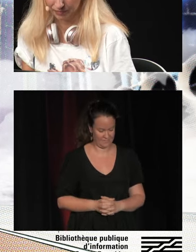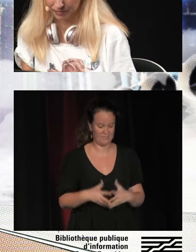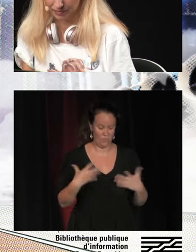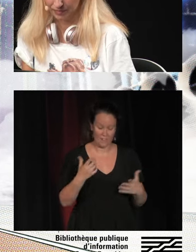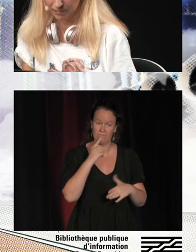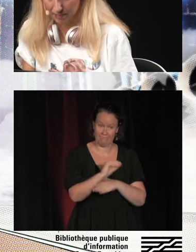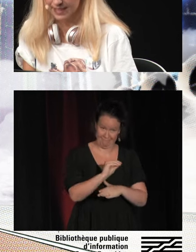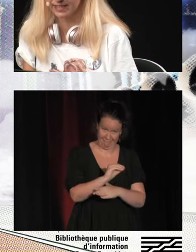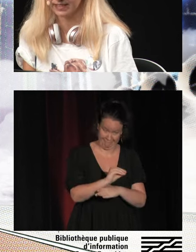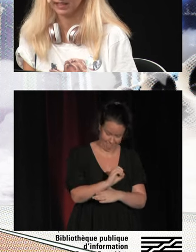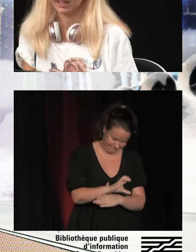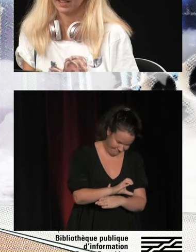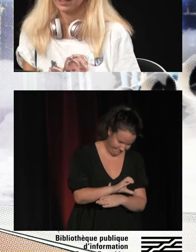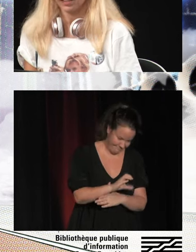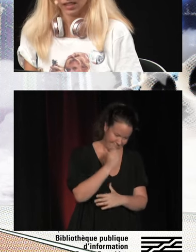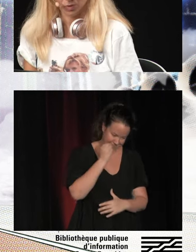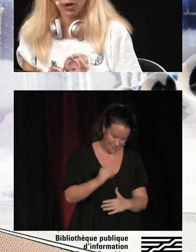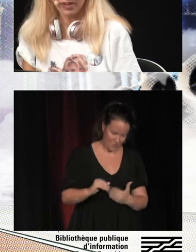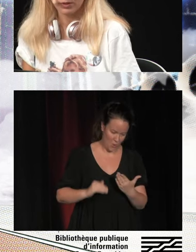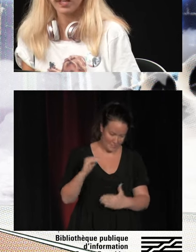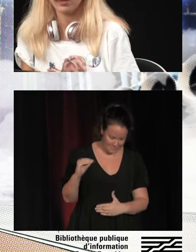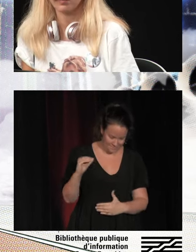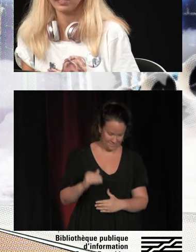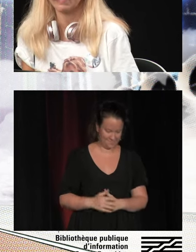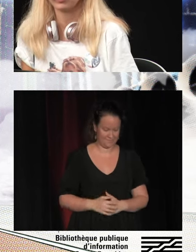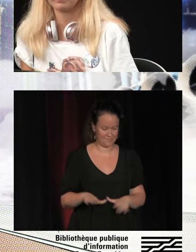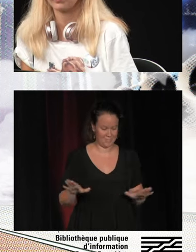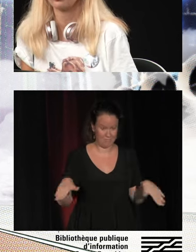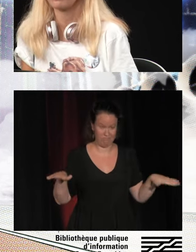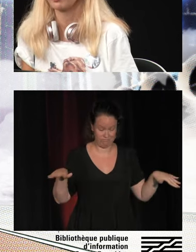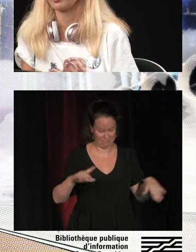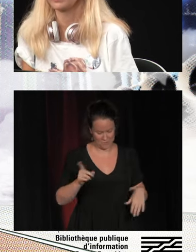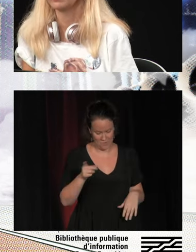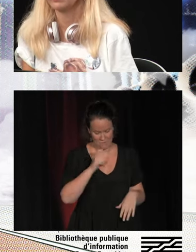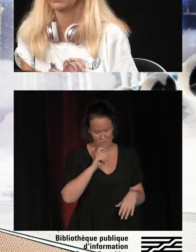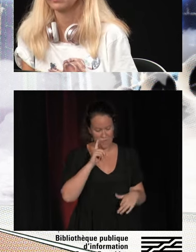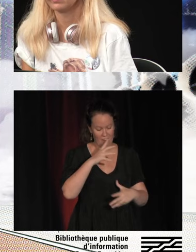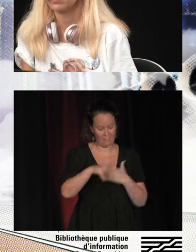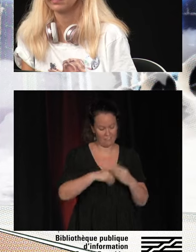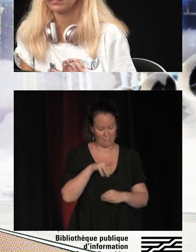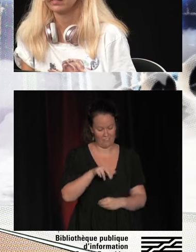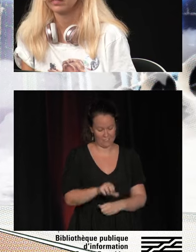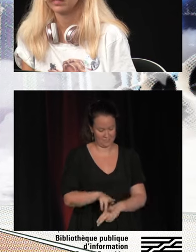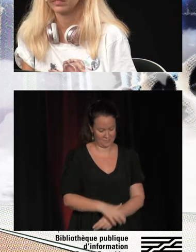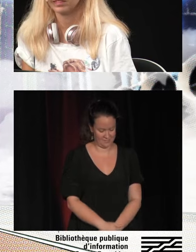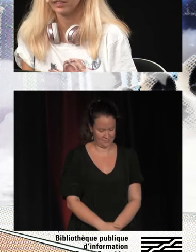Donc, merci. Est-ce qu'on va enfin réussir à s'envoler? Ben non, parce que le jeu va changer.